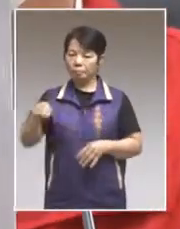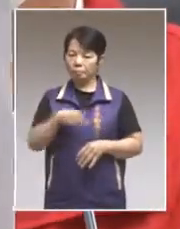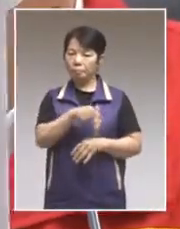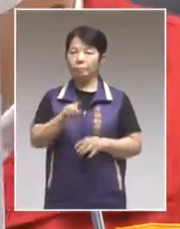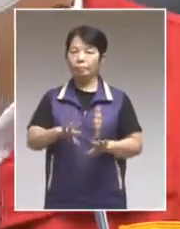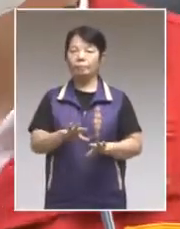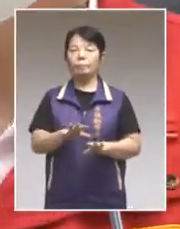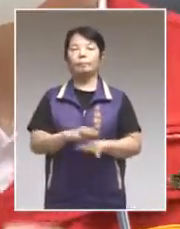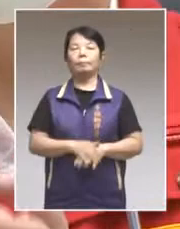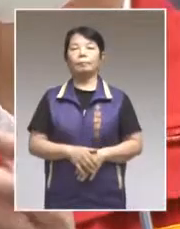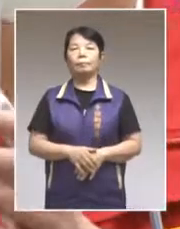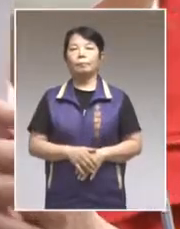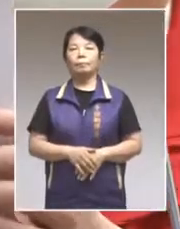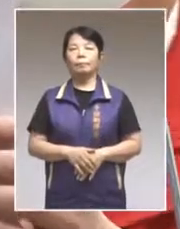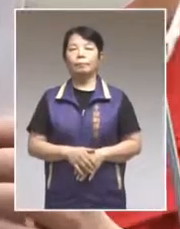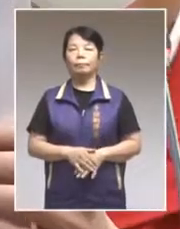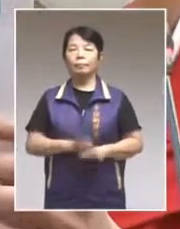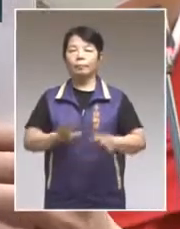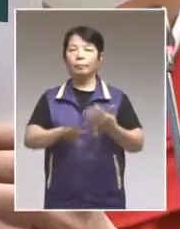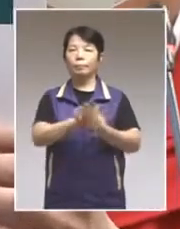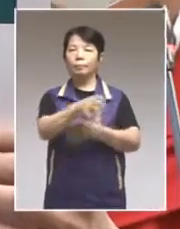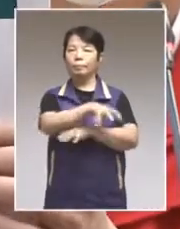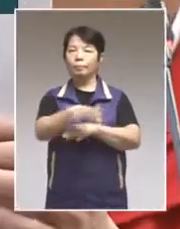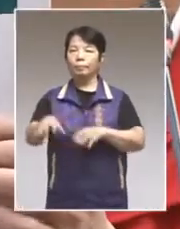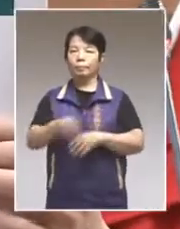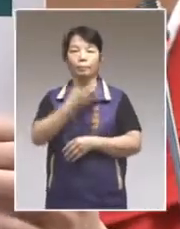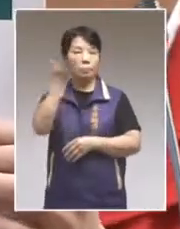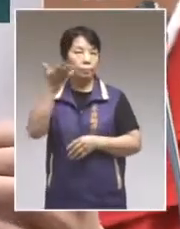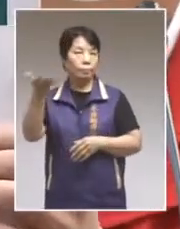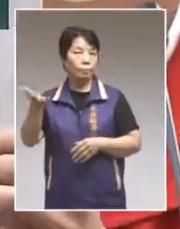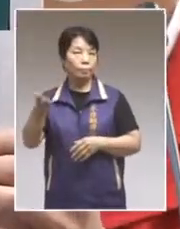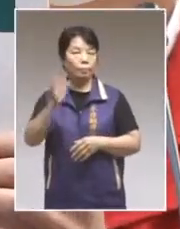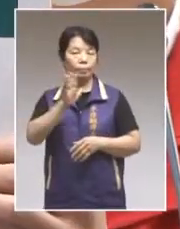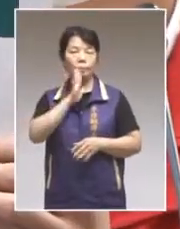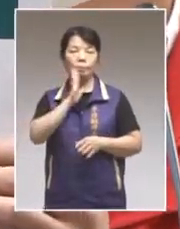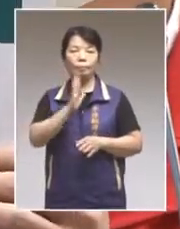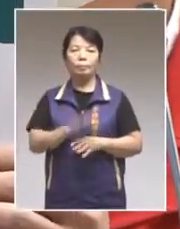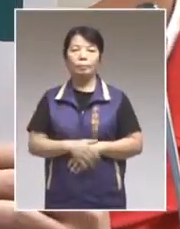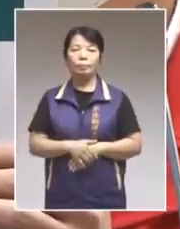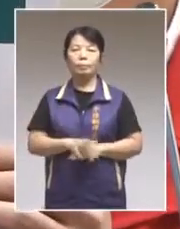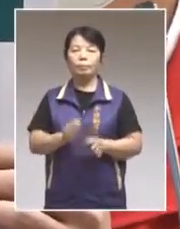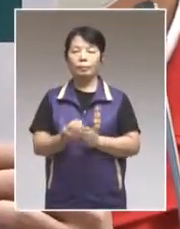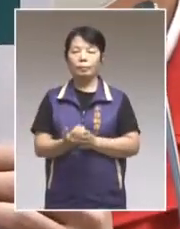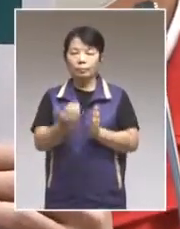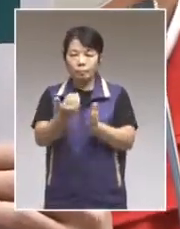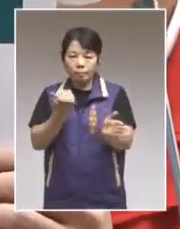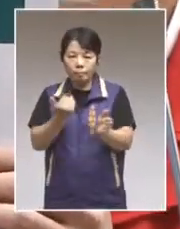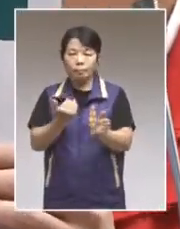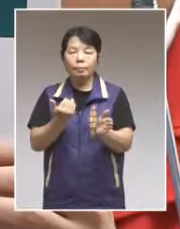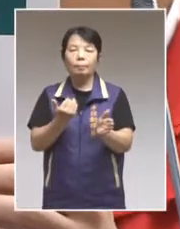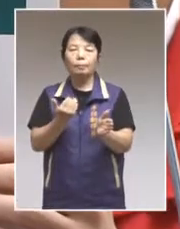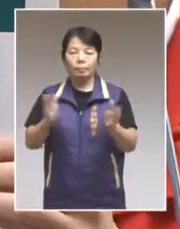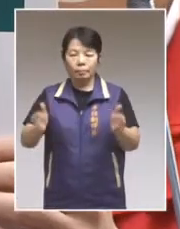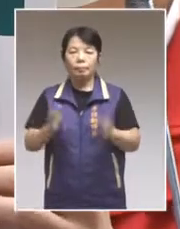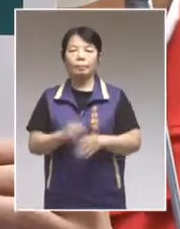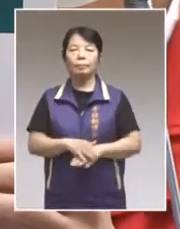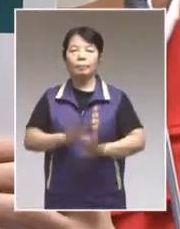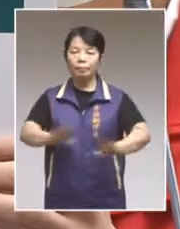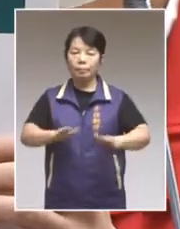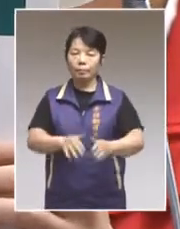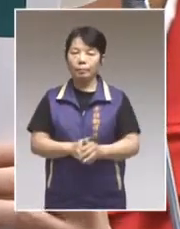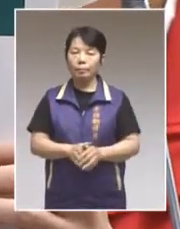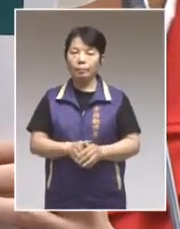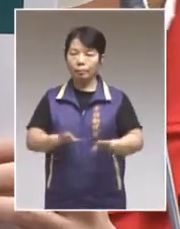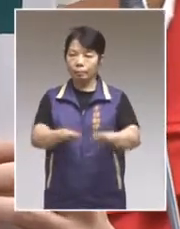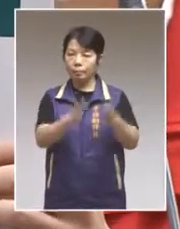看，在这个外县市的旅游史是属于已经是属于上一波。那我们现在已经进入